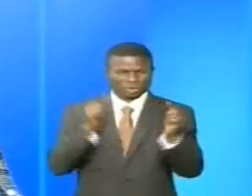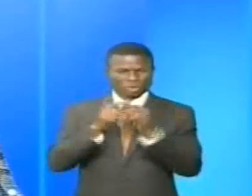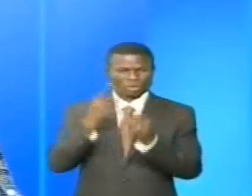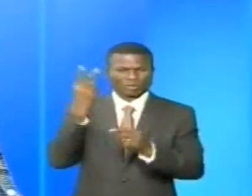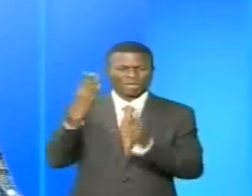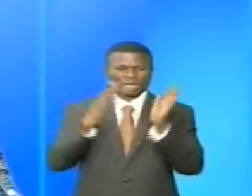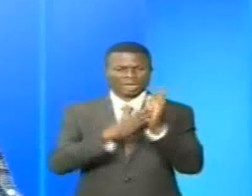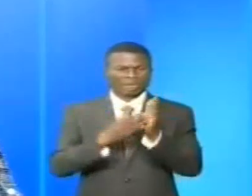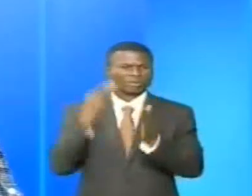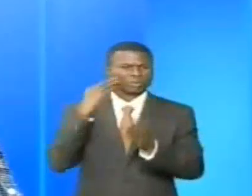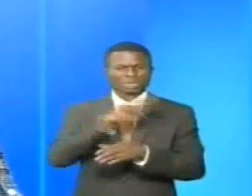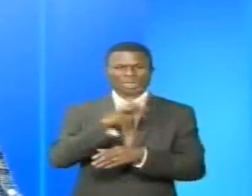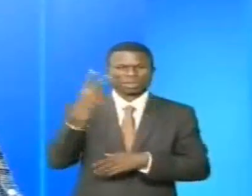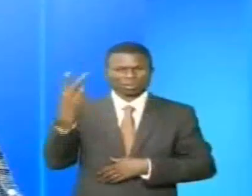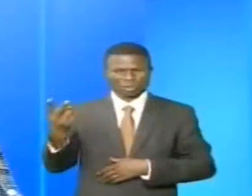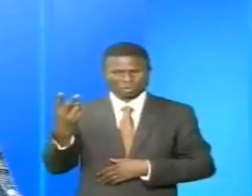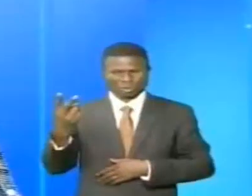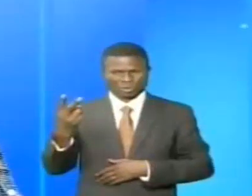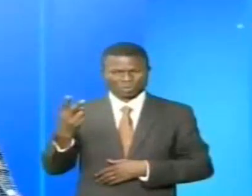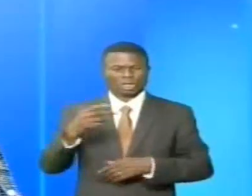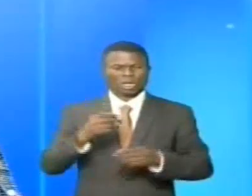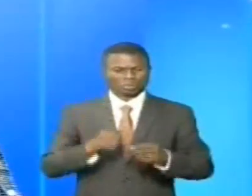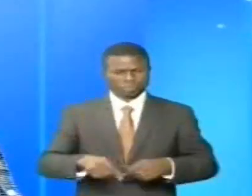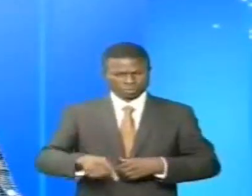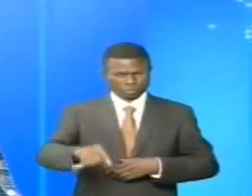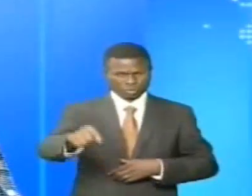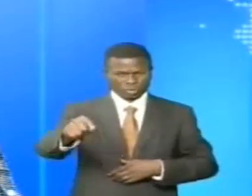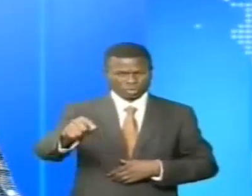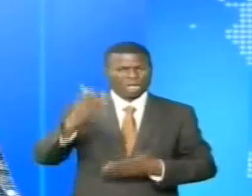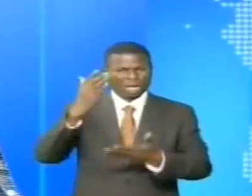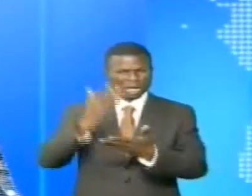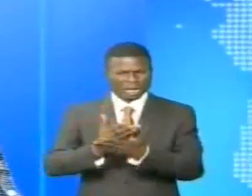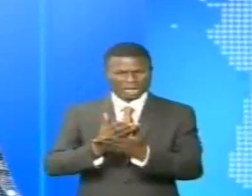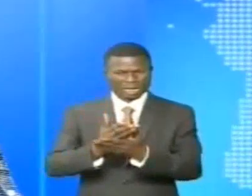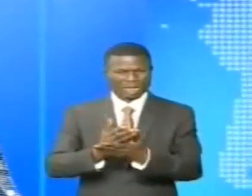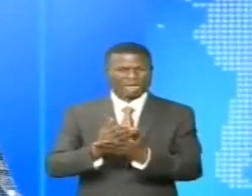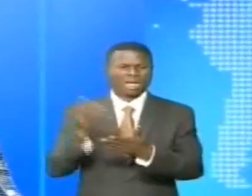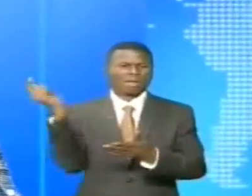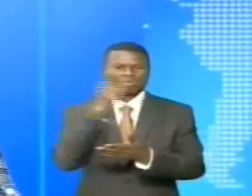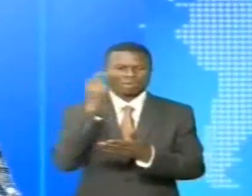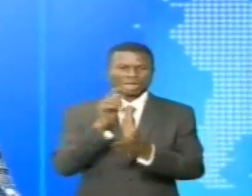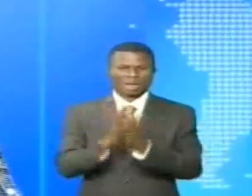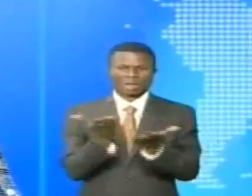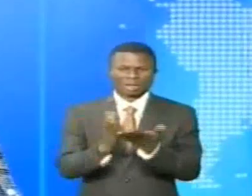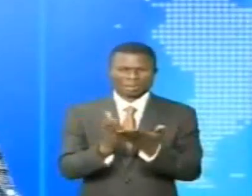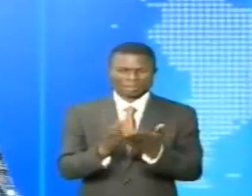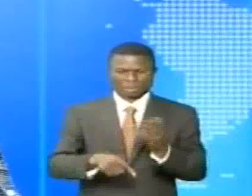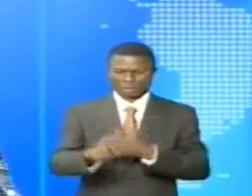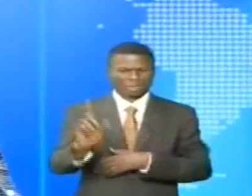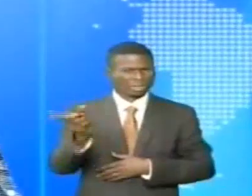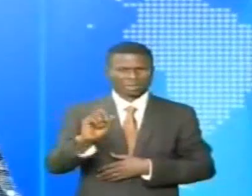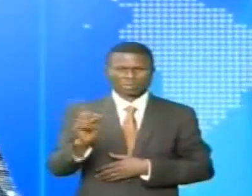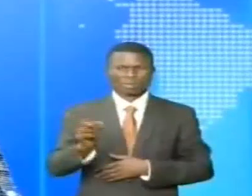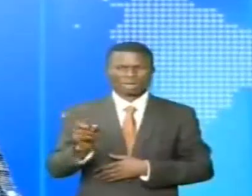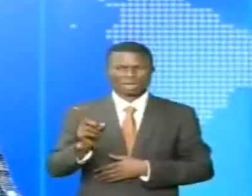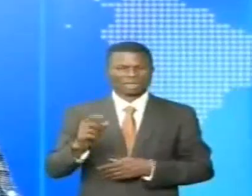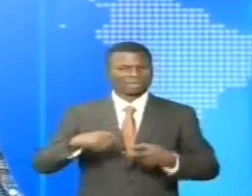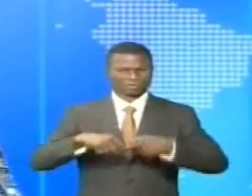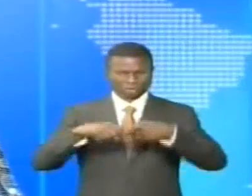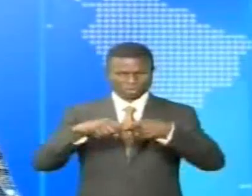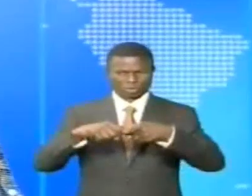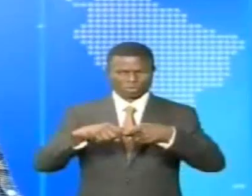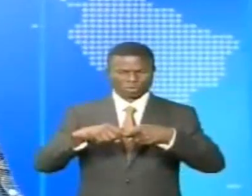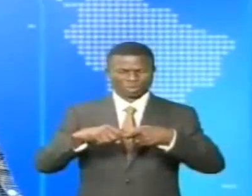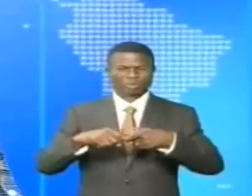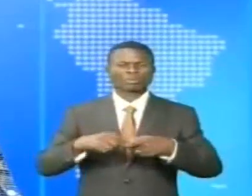29 juin 2020, ce qui entraîne momentanément un arrêt de la production du passeport durant cette période de transfert. Nous